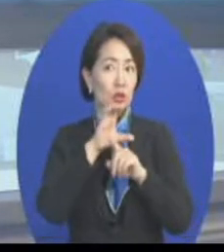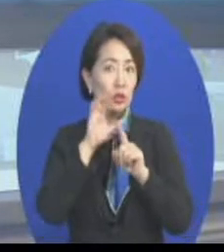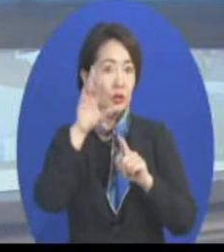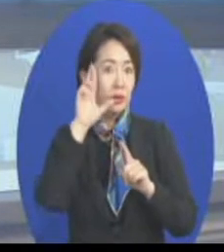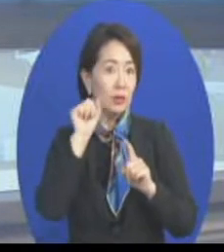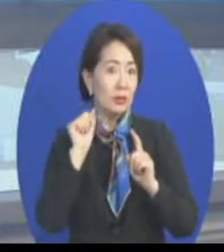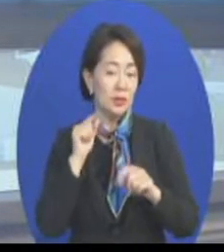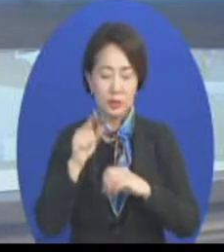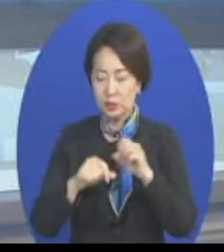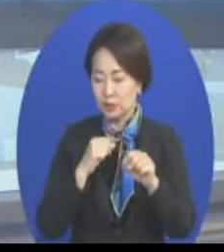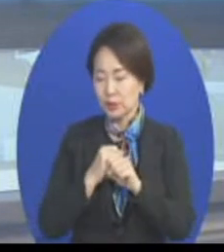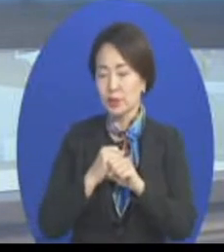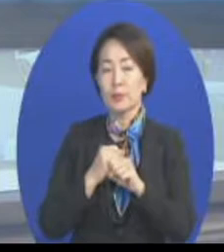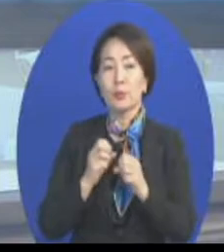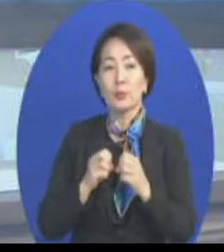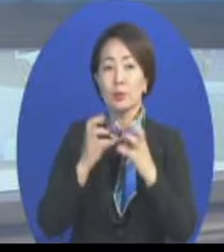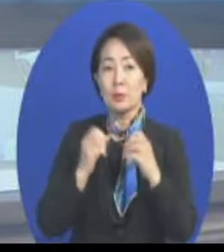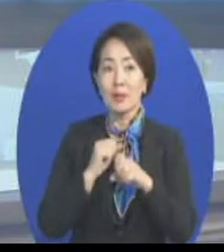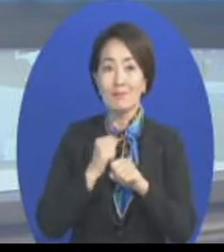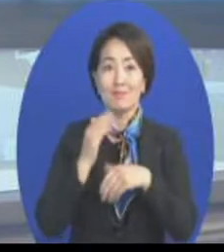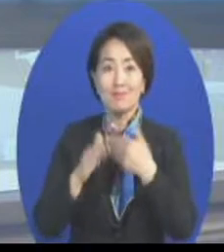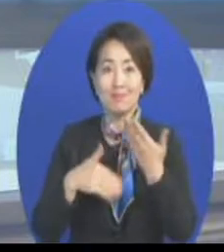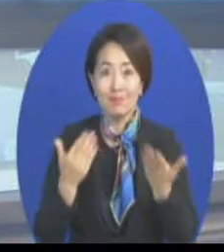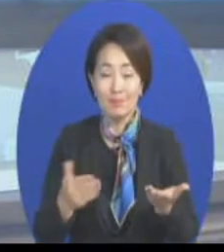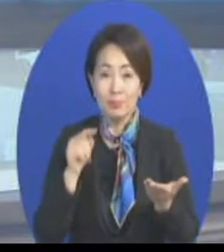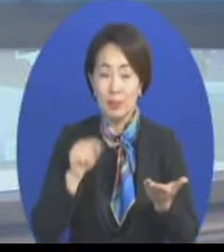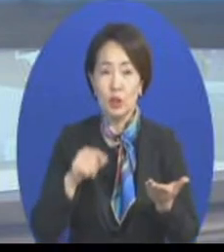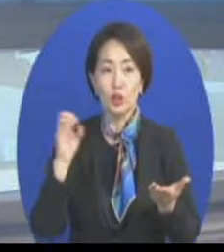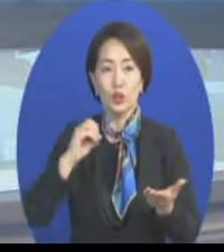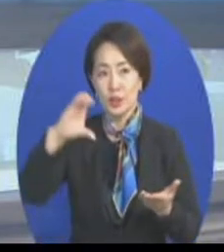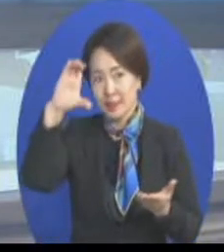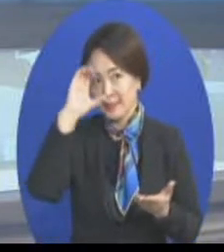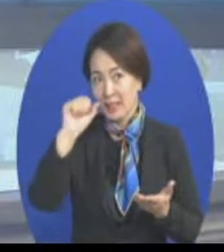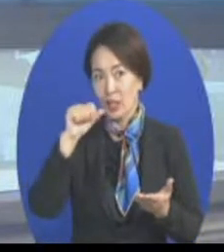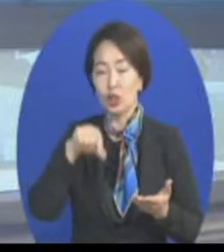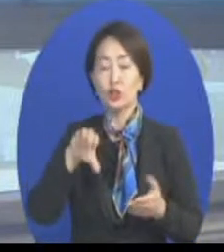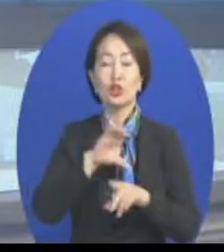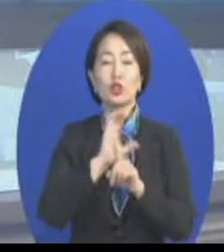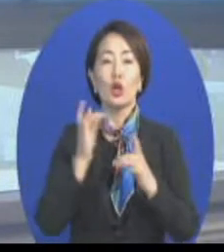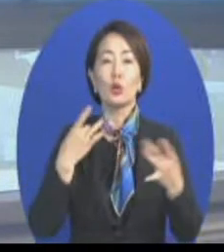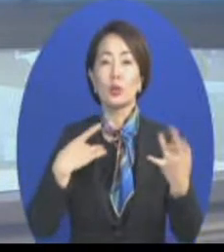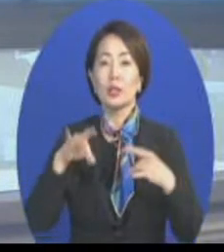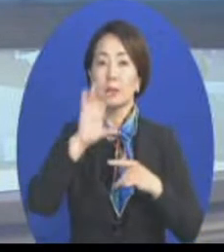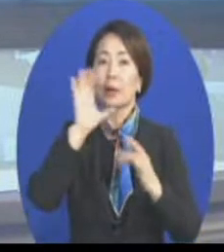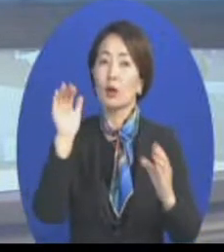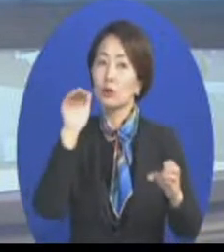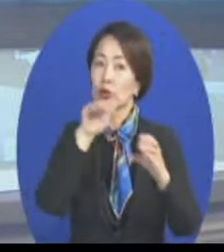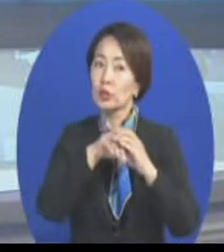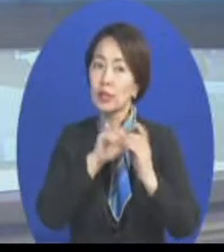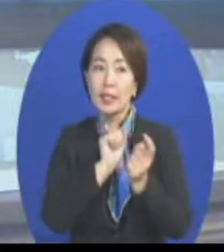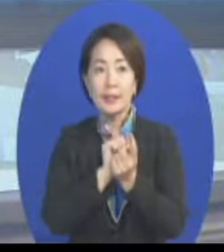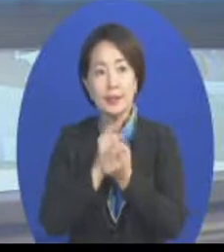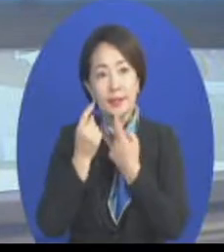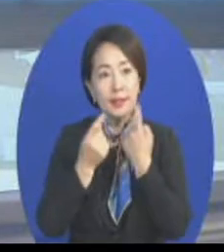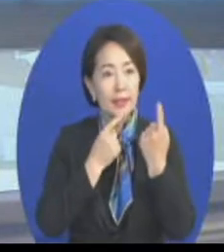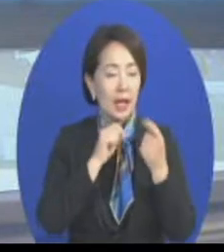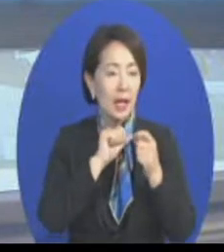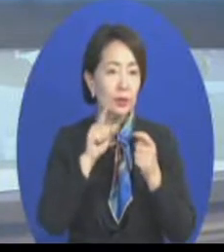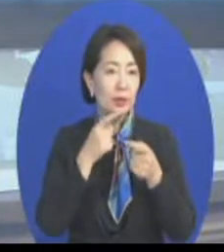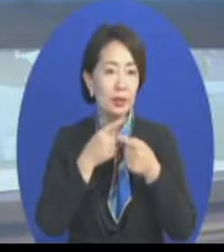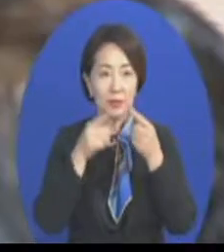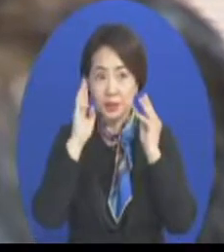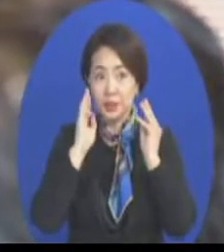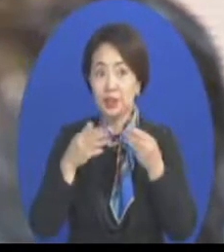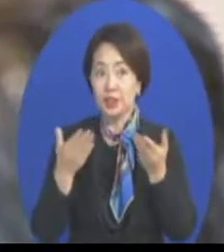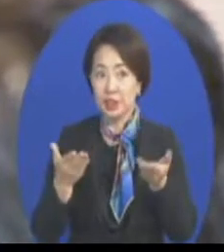энэ салбарт сүүлийн жилүүдэд хийгдээгүй томоохон бүтээн байгуулалт өрнөж байгаа. Тэгвэл өнөөдөр ерөнхий сайд соёл урлагийн байгууллагуудад ажиллаж тулгымдсан асуулыг сонсож зарим нь мөн